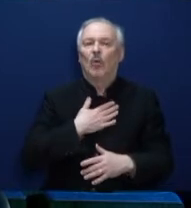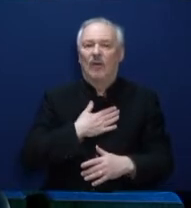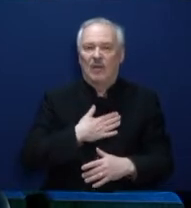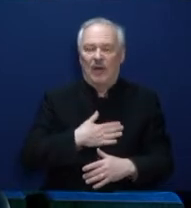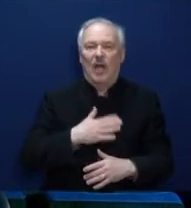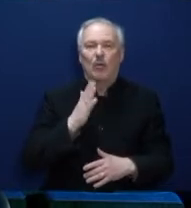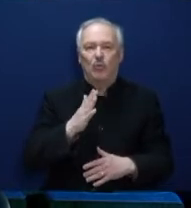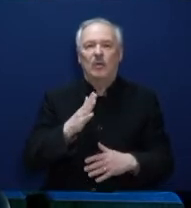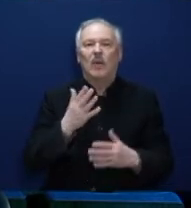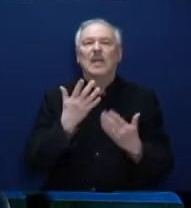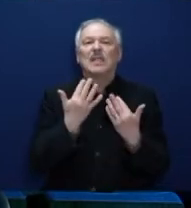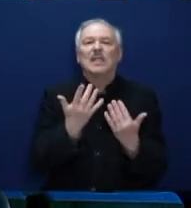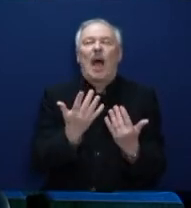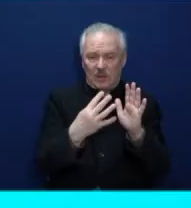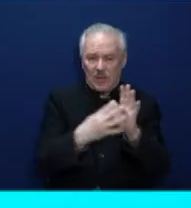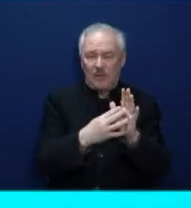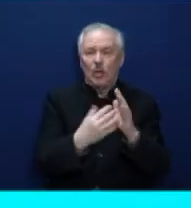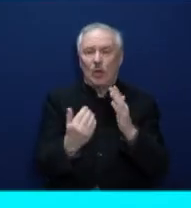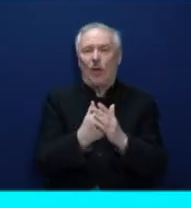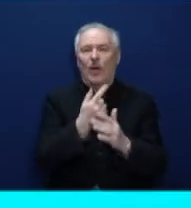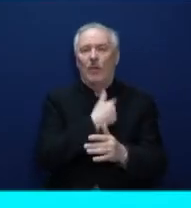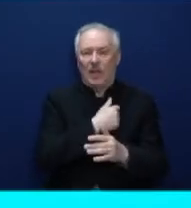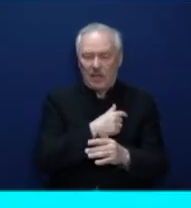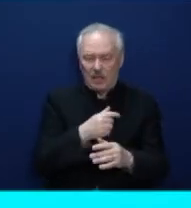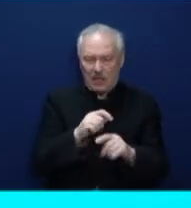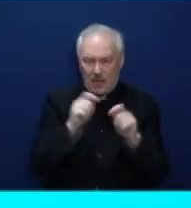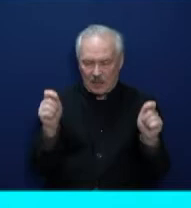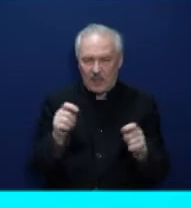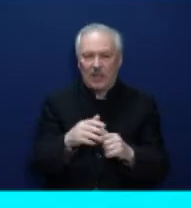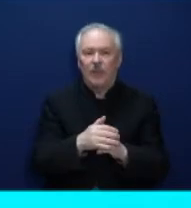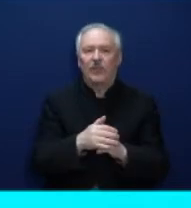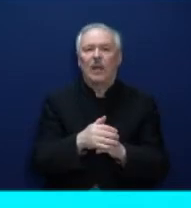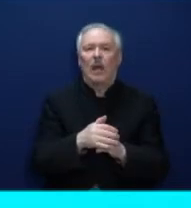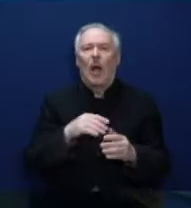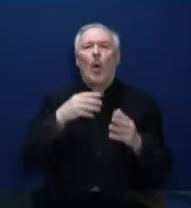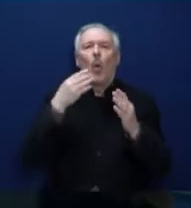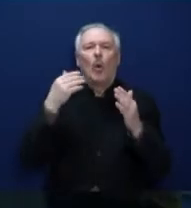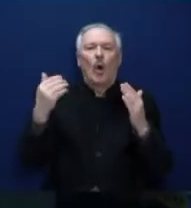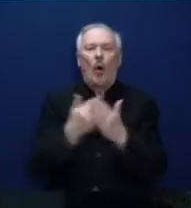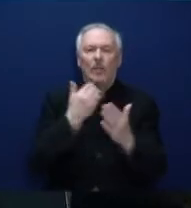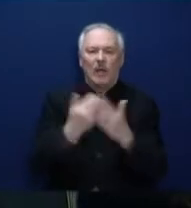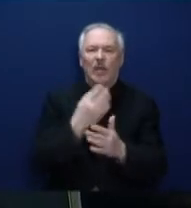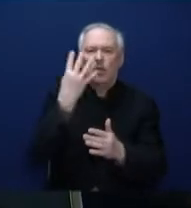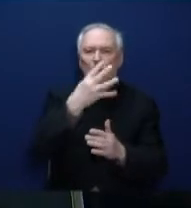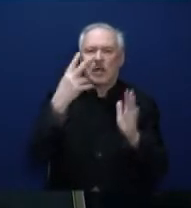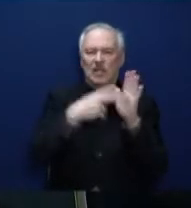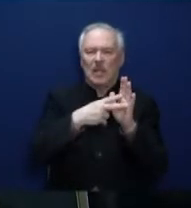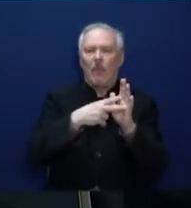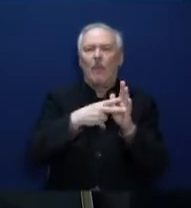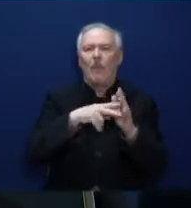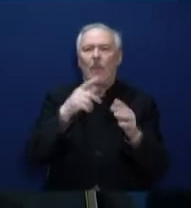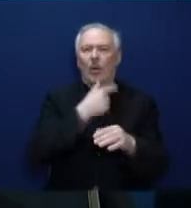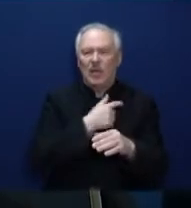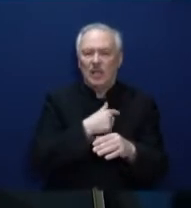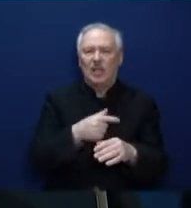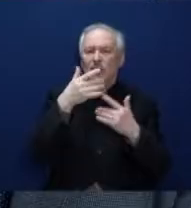конечно, формируем доверие. Одна из главных тем в отчете губернатора – здравоохранение. За последние 2 года,